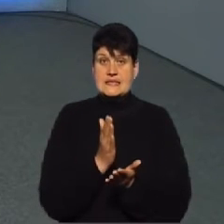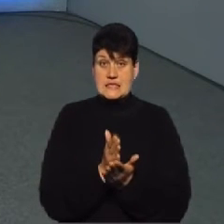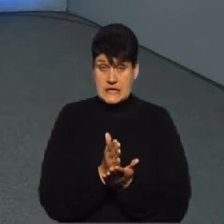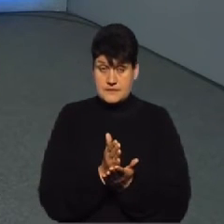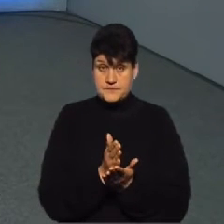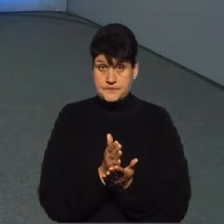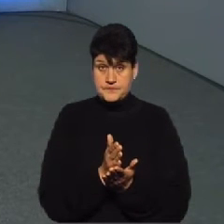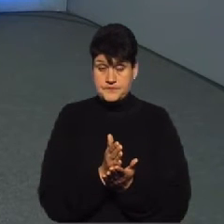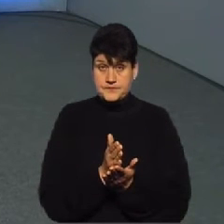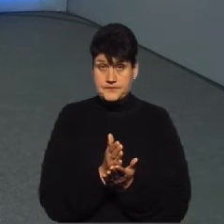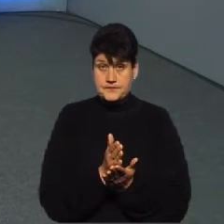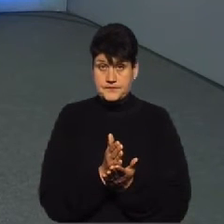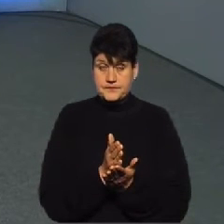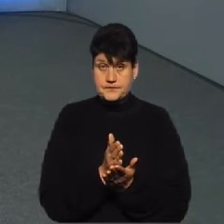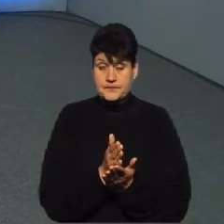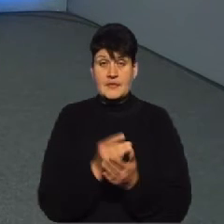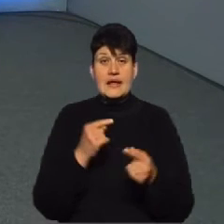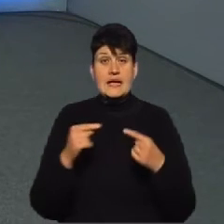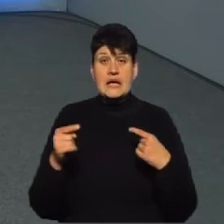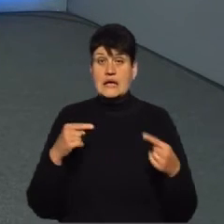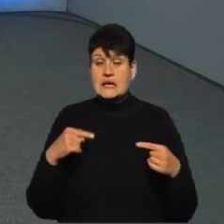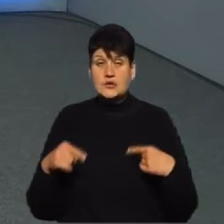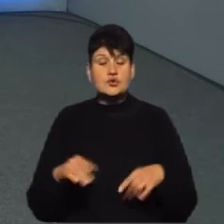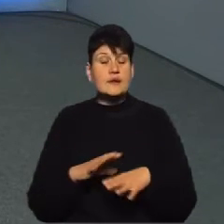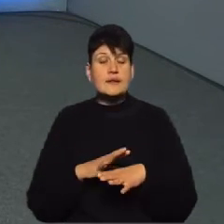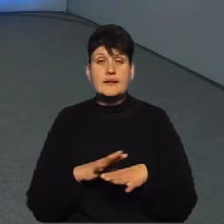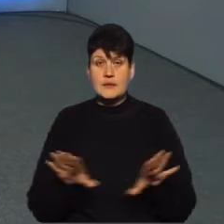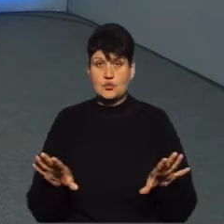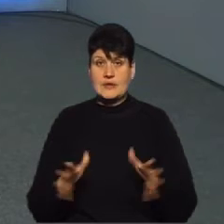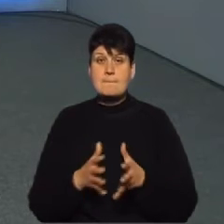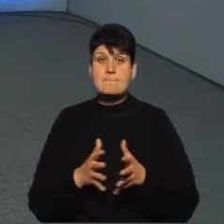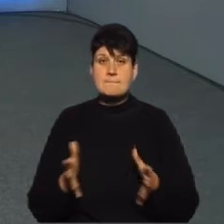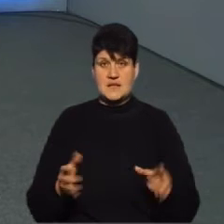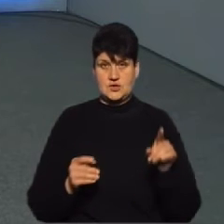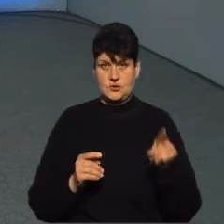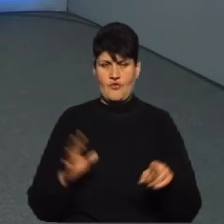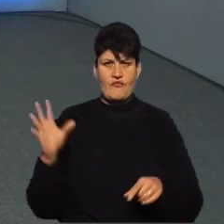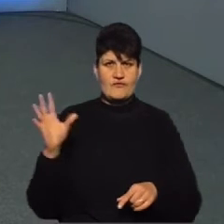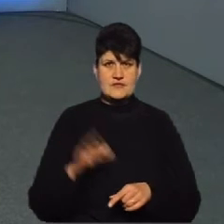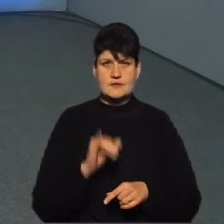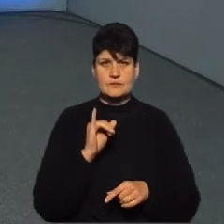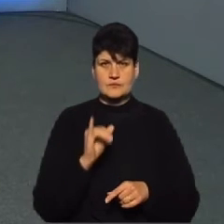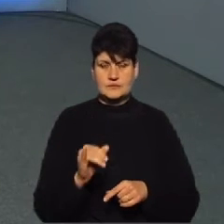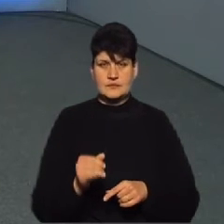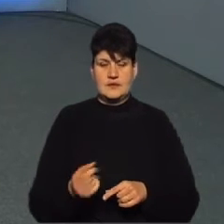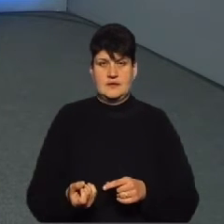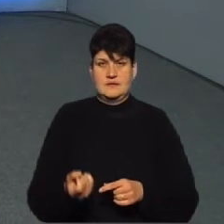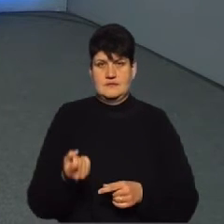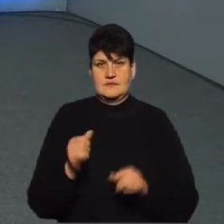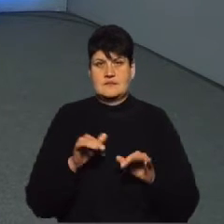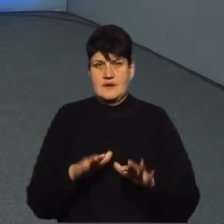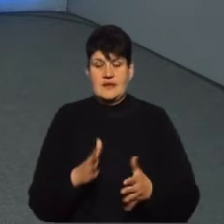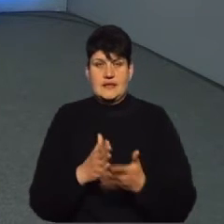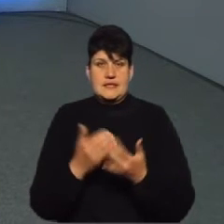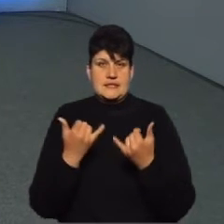і іншого механізму не буде. Більше того, всі негативні явища, які зараз є, наприклад, ейджизм,